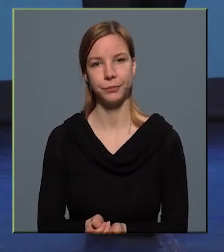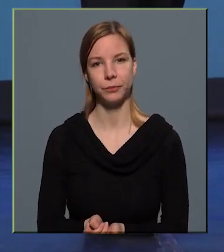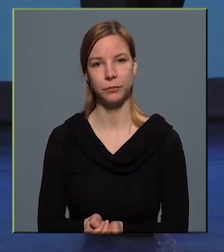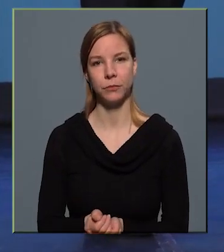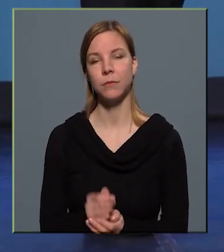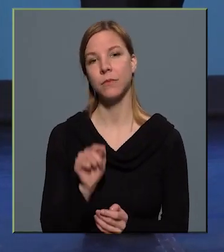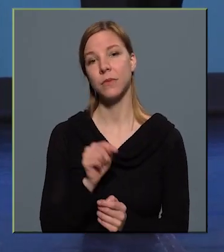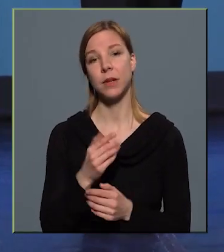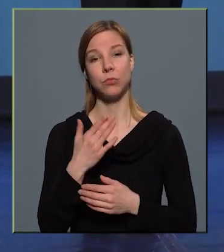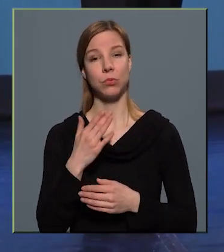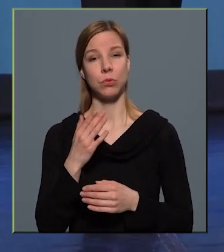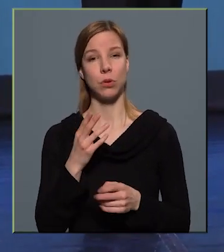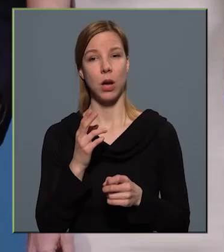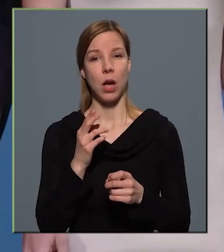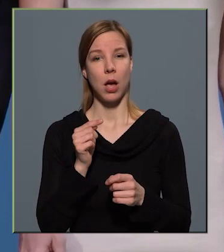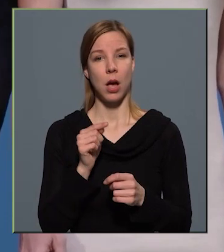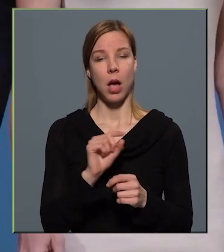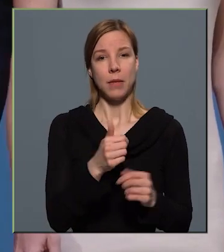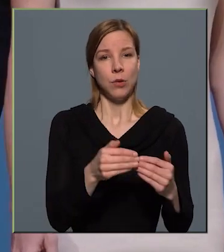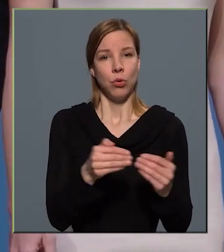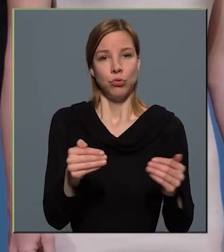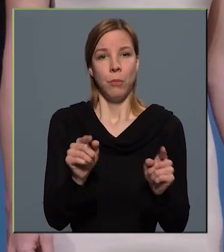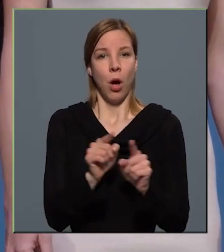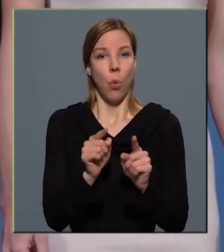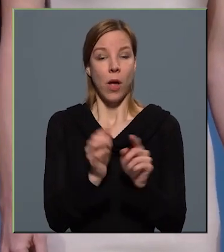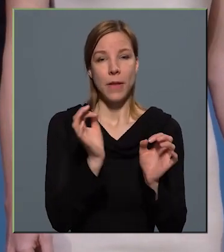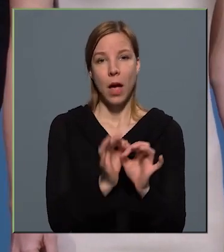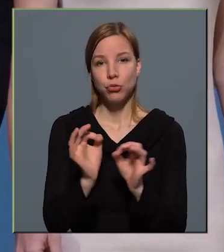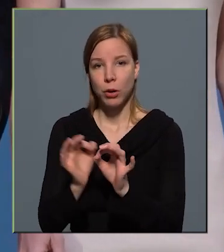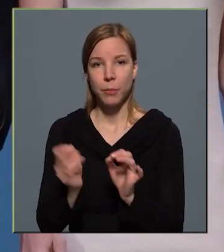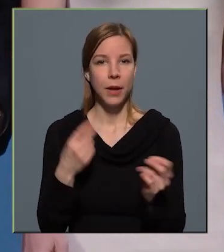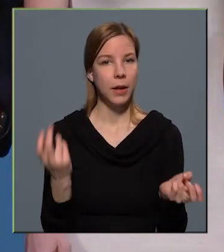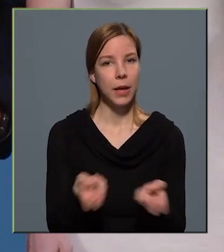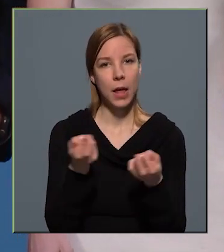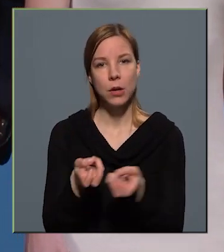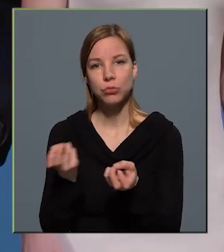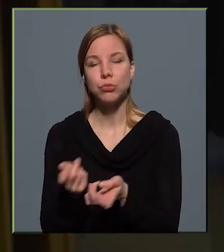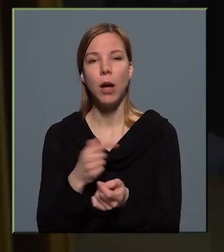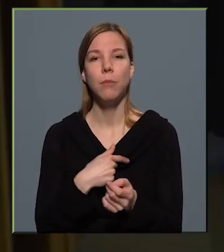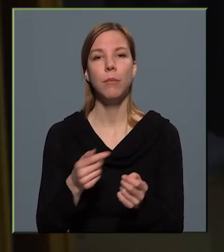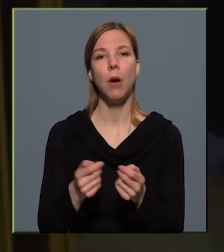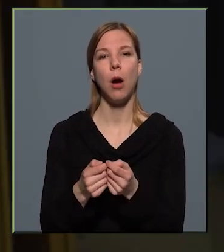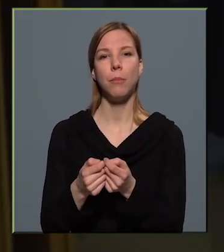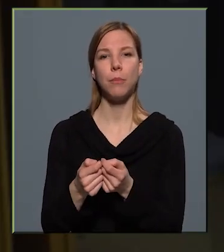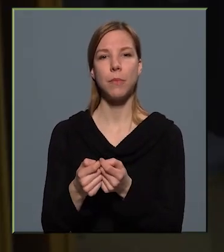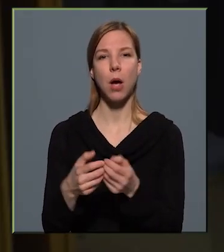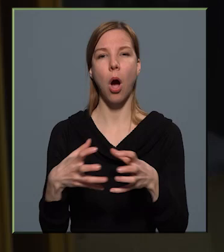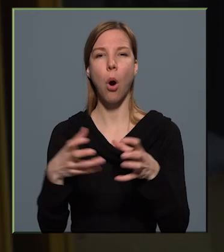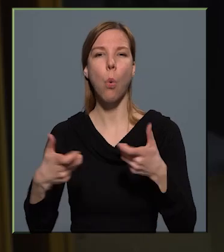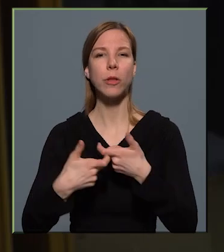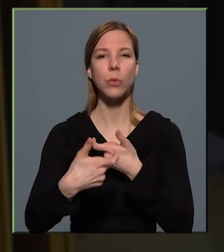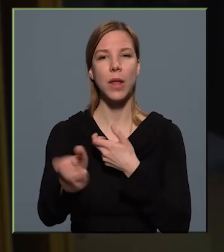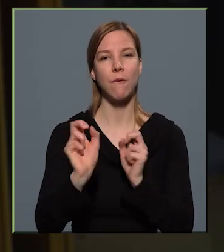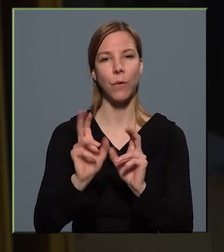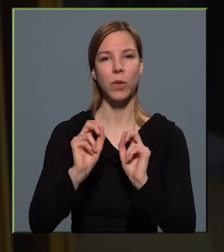és ehhez szeretnék. Elsősorban én olyan eseményeket keresek, ami ezt a hosszú távfutásnak az élményét